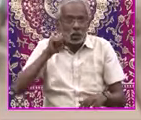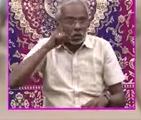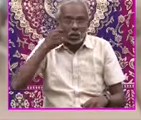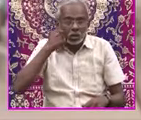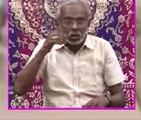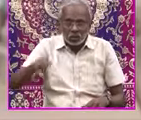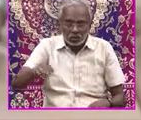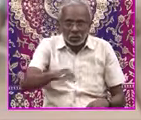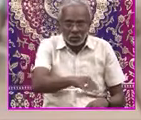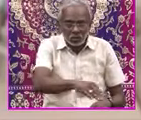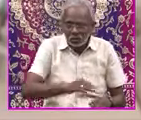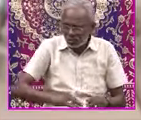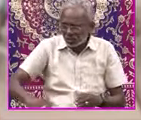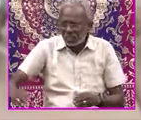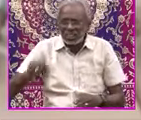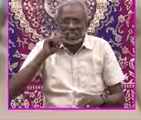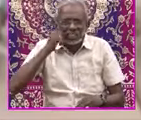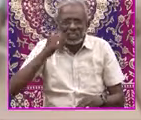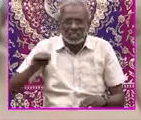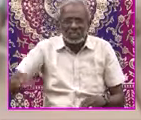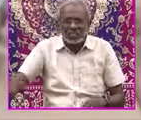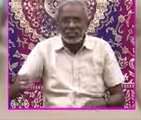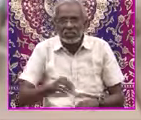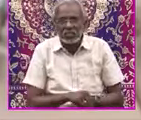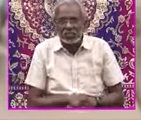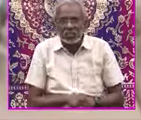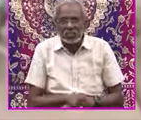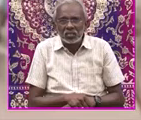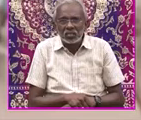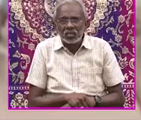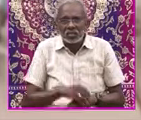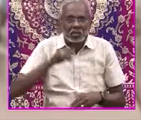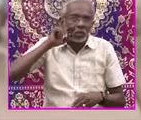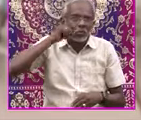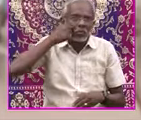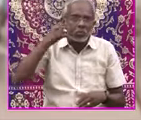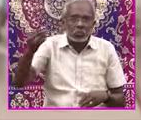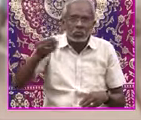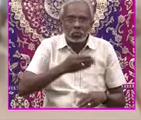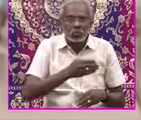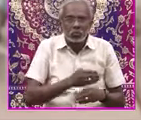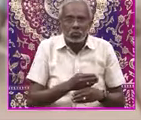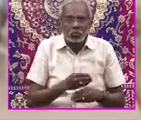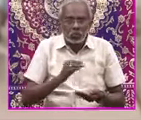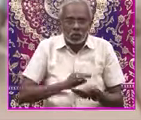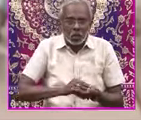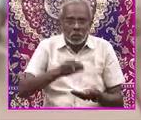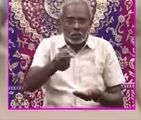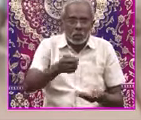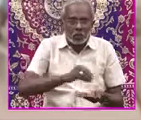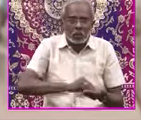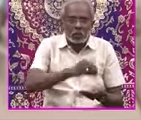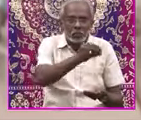மன்னர்கள் வாழ்ந்து வந்தார்கள். அந்த குறுநில மன்னர்கள் இந்த பெரு மன்னர்கள் மூவேந்தர்களுக்கு கப்பம் கட்ட வேண்டும். அதாவது